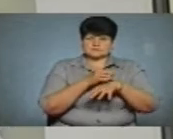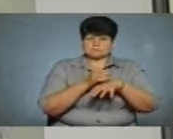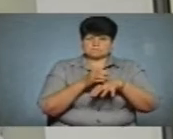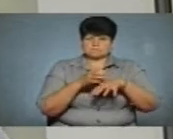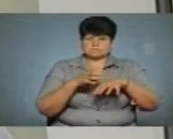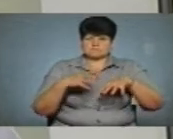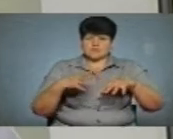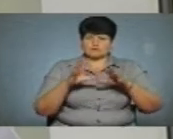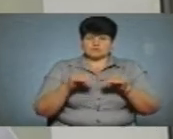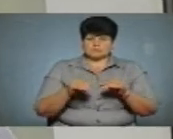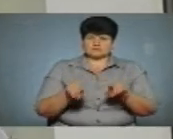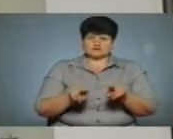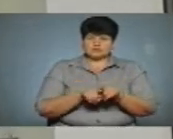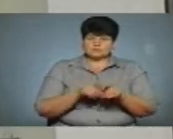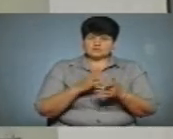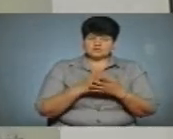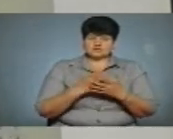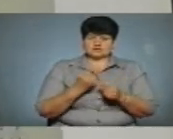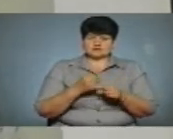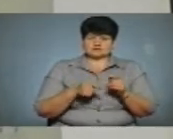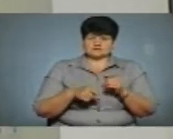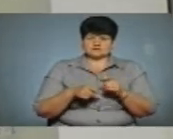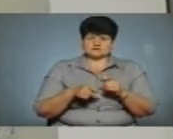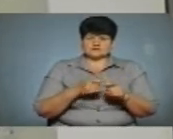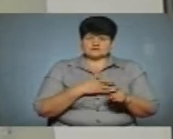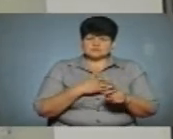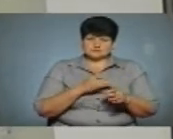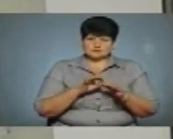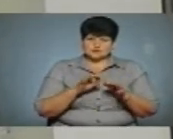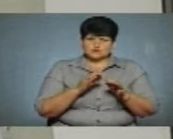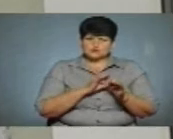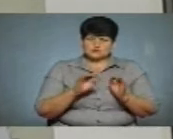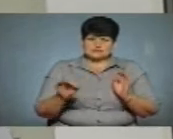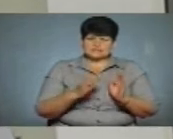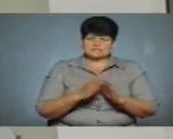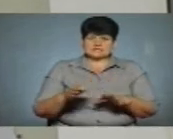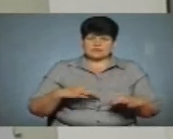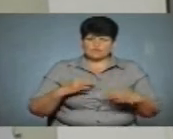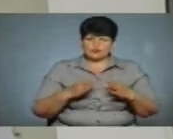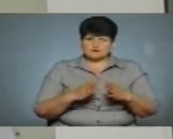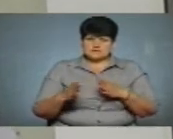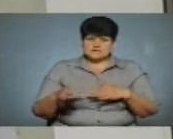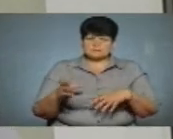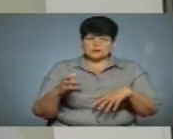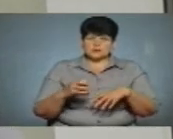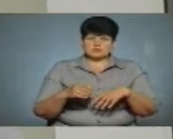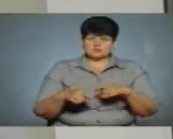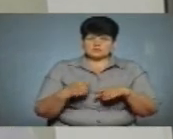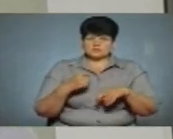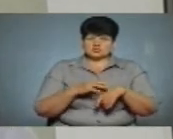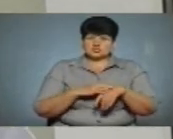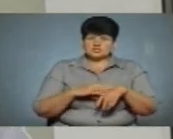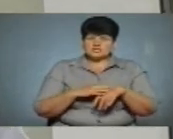Пізніше приєднуються симптоми ураження опорно-рухового апарату, серцево-судинної системи, нервової системи, ураження шкіри. І якщо